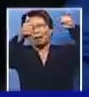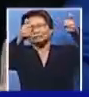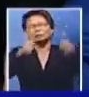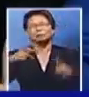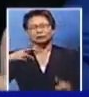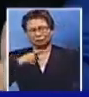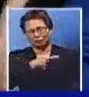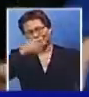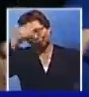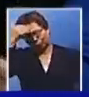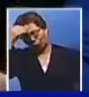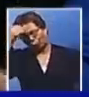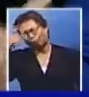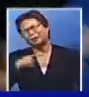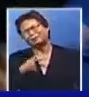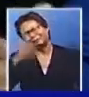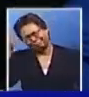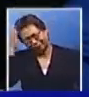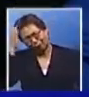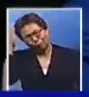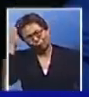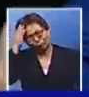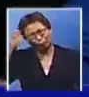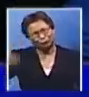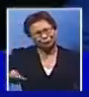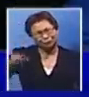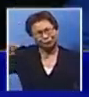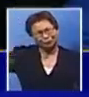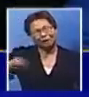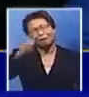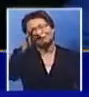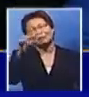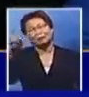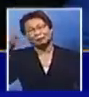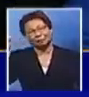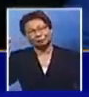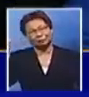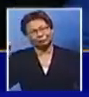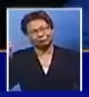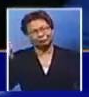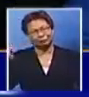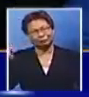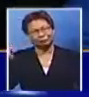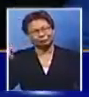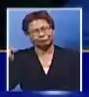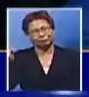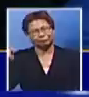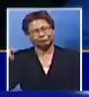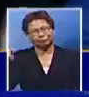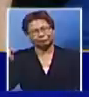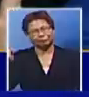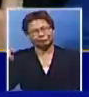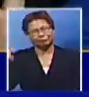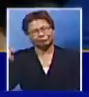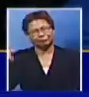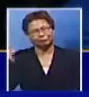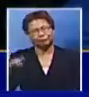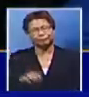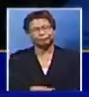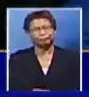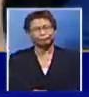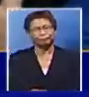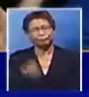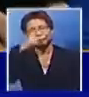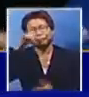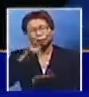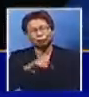tahu dan kita sedar bahawa sejarah Felda itu sendiri sebenarnya satu sejarah yang cemerlang. Dan itu